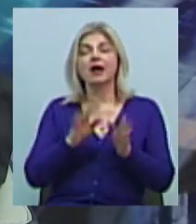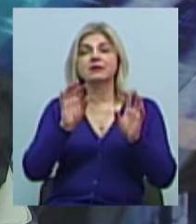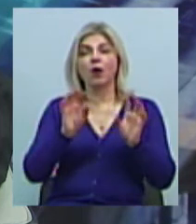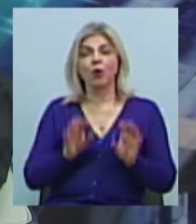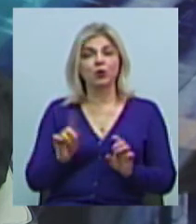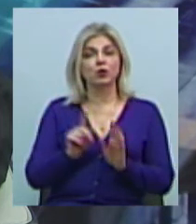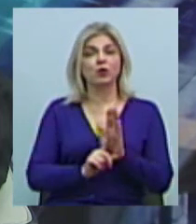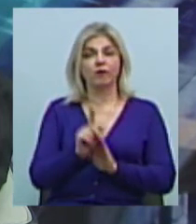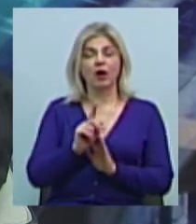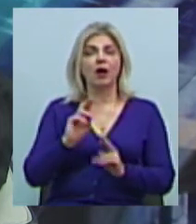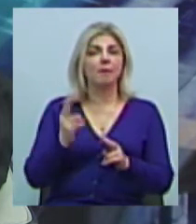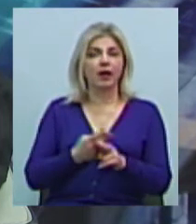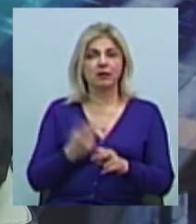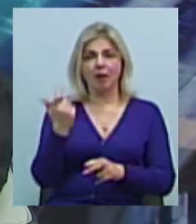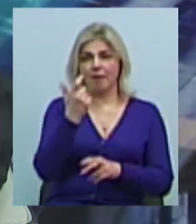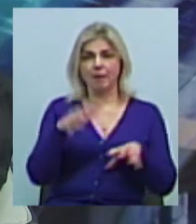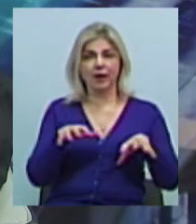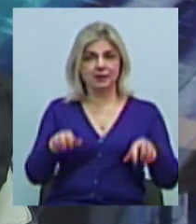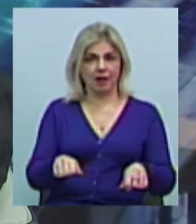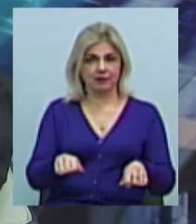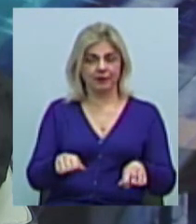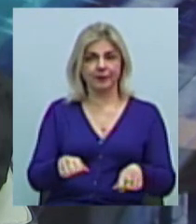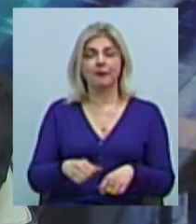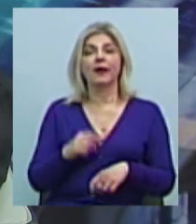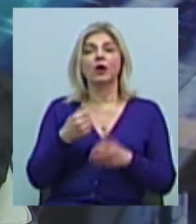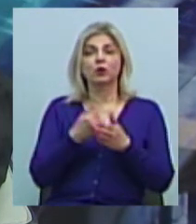це уникнення монополізації. До